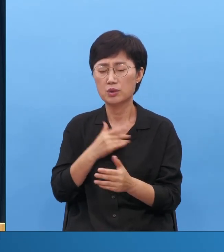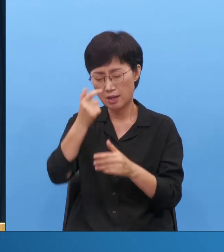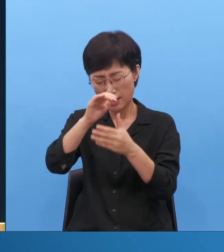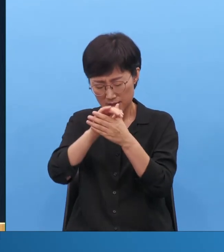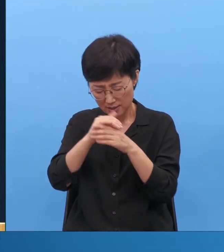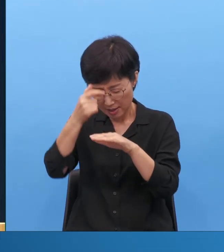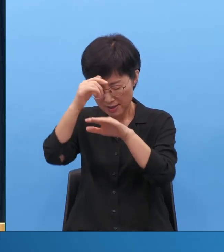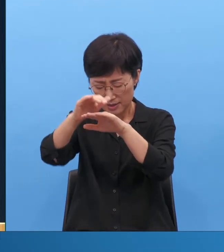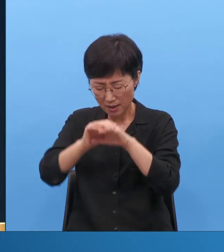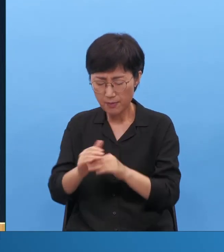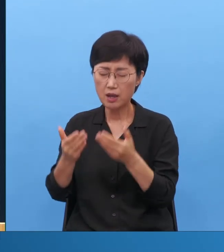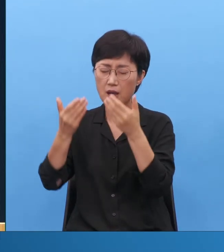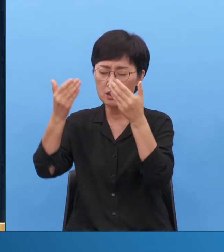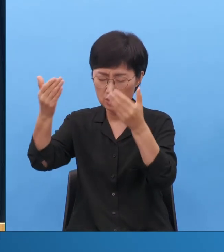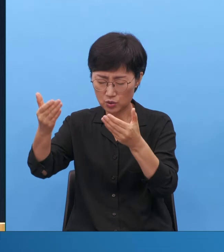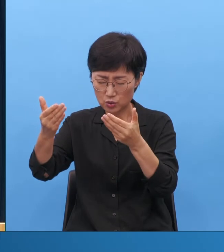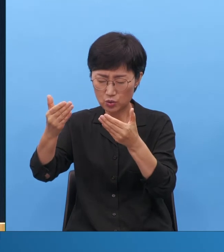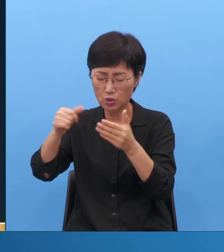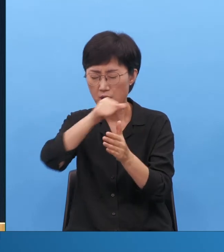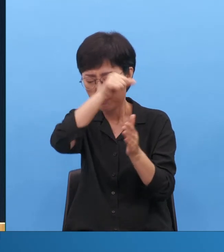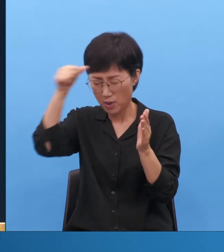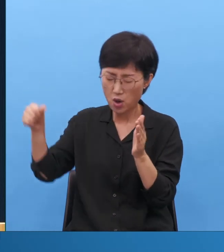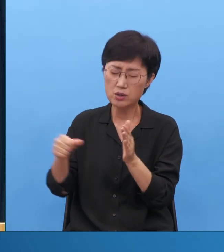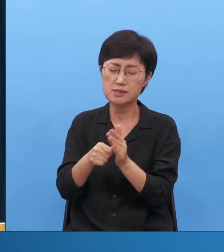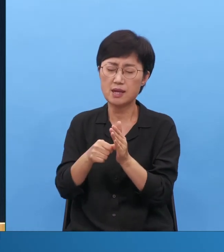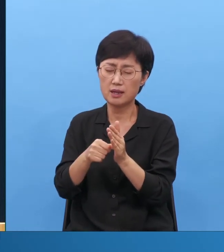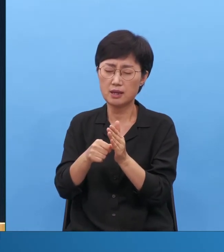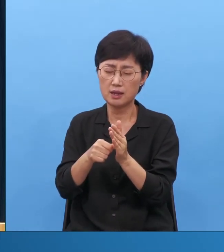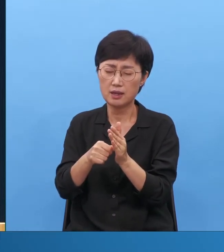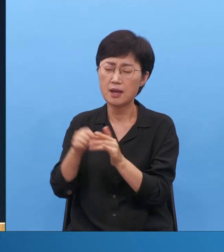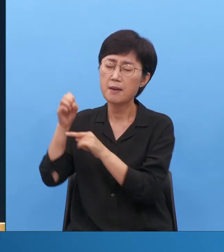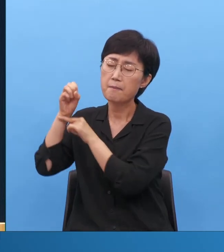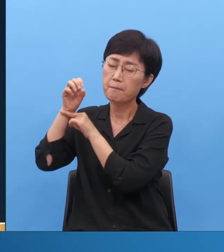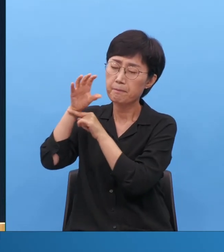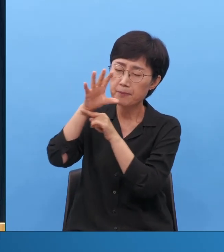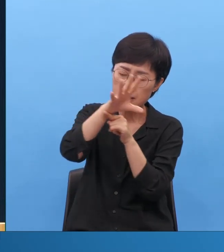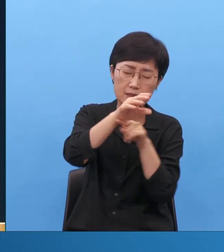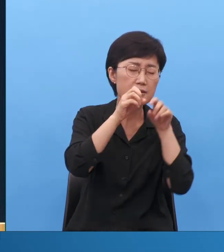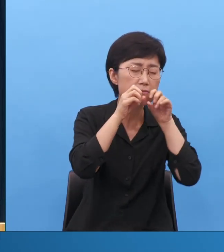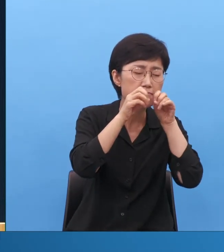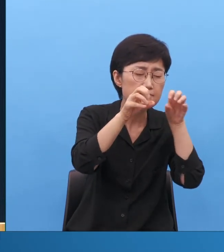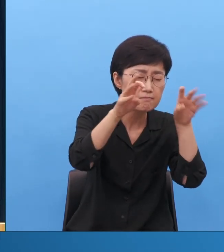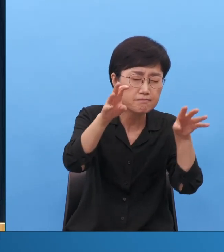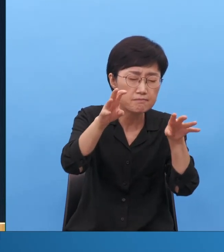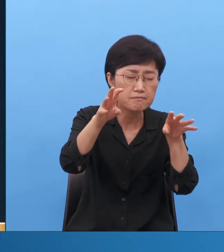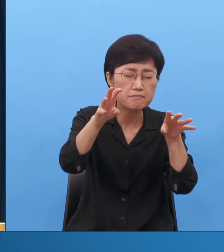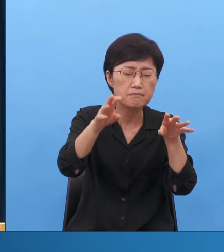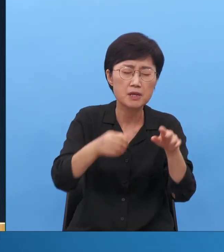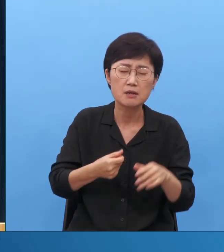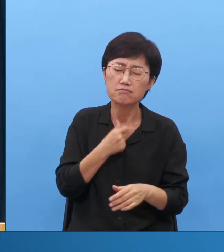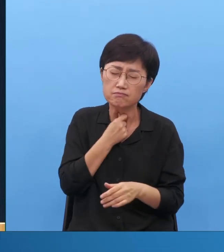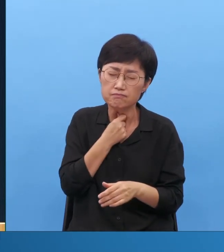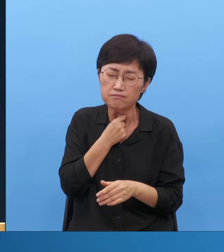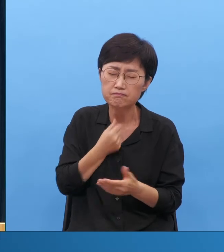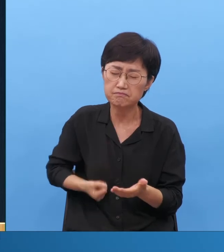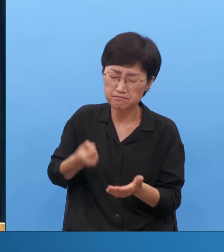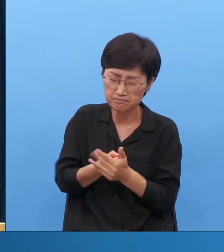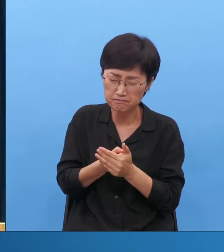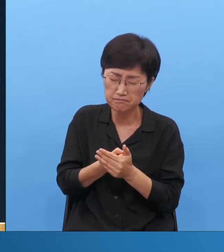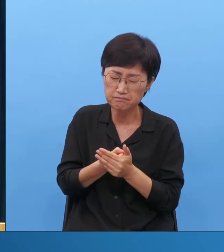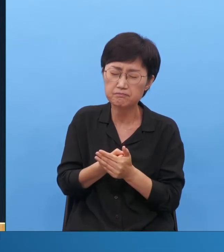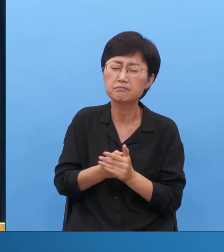남은 시간이 빛을 전하는 기도가 되게 하옵소서. And may our worship today and the time that we have remaining be a time for us to